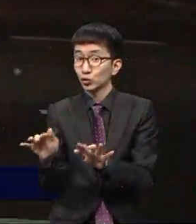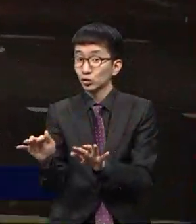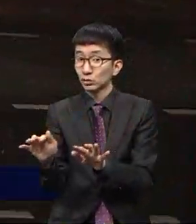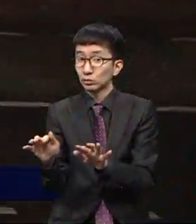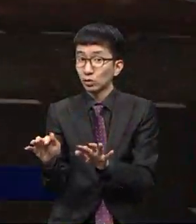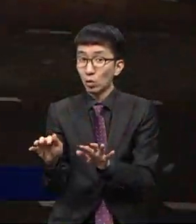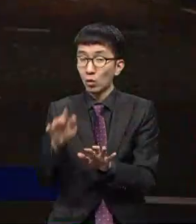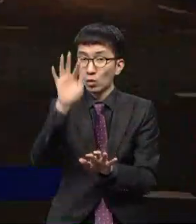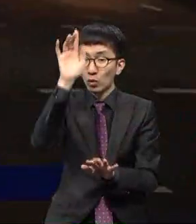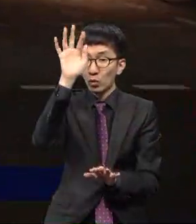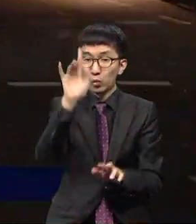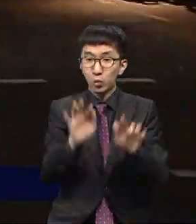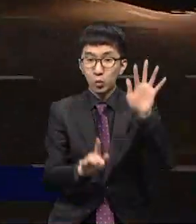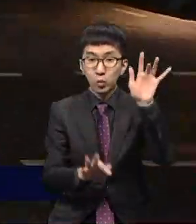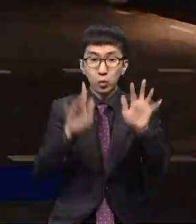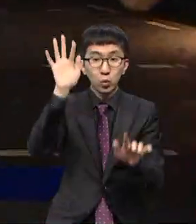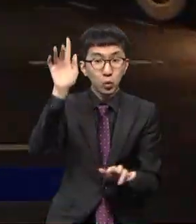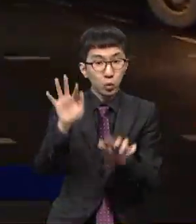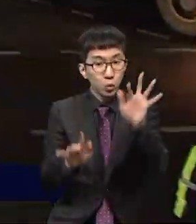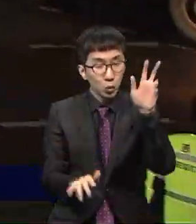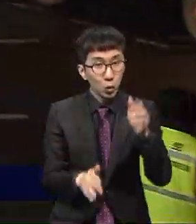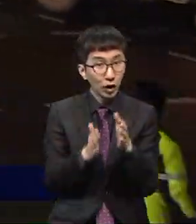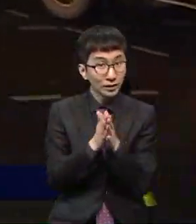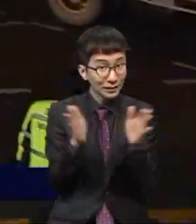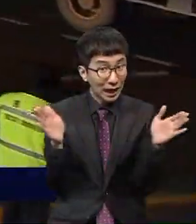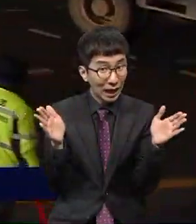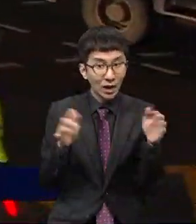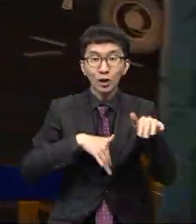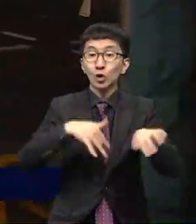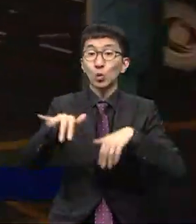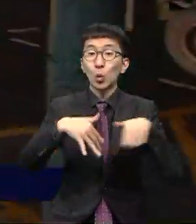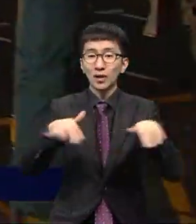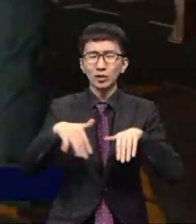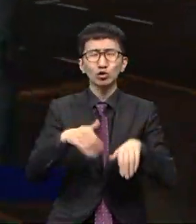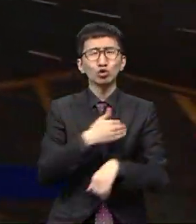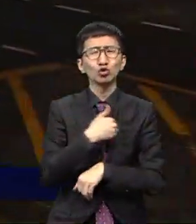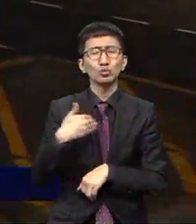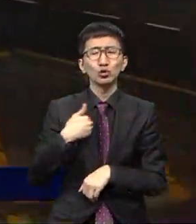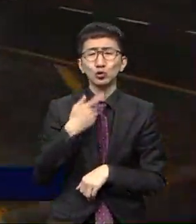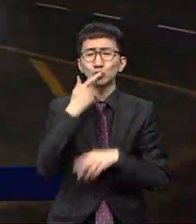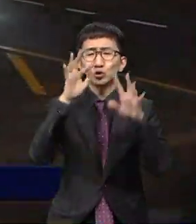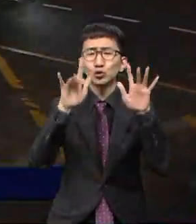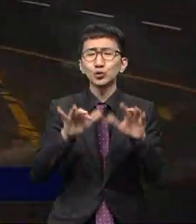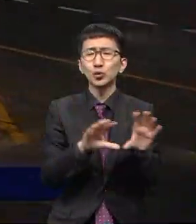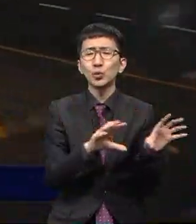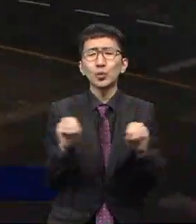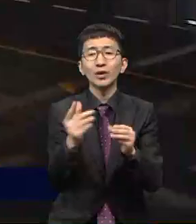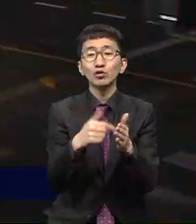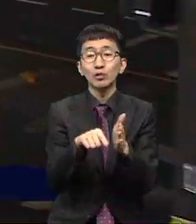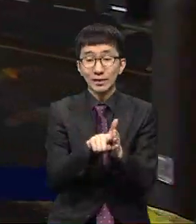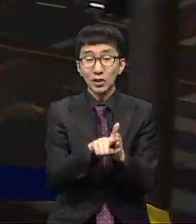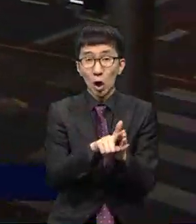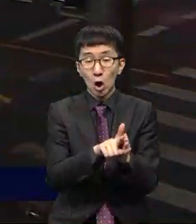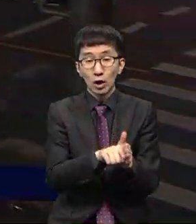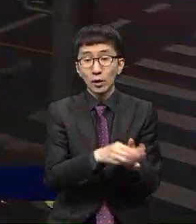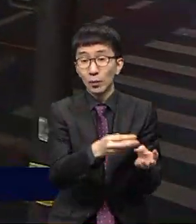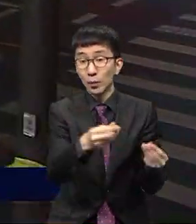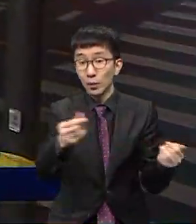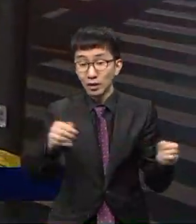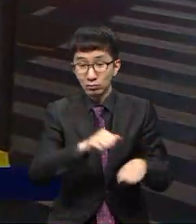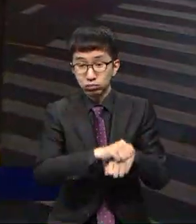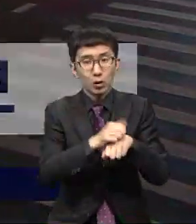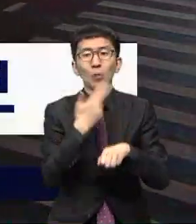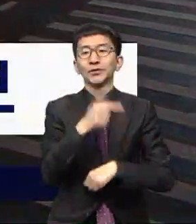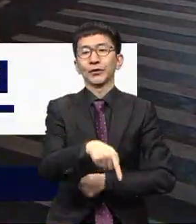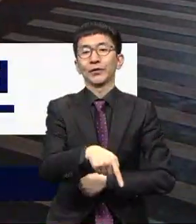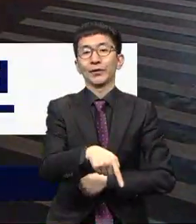지금은 꽤 굵은 눈발이 떨어지고 있습니다. 이미 도로 곳곳에 제설제를 충분히 뿌려놔서 길에 쌓인 눈은 아직까지 보이지 않습니다.